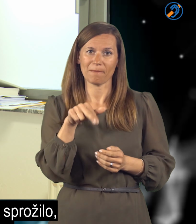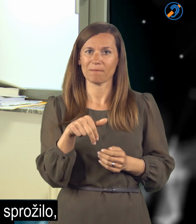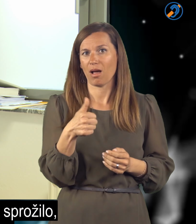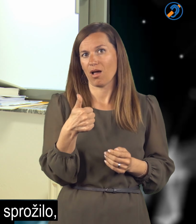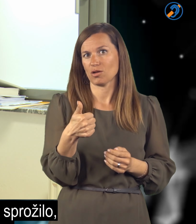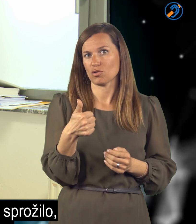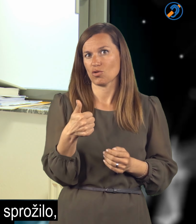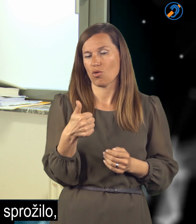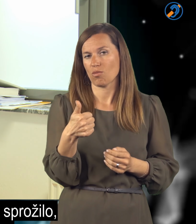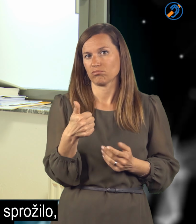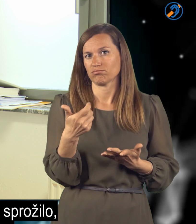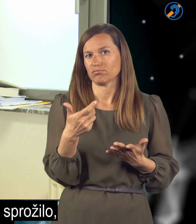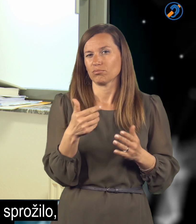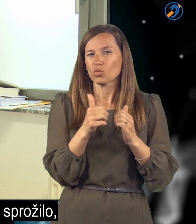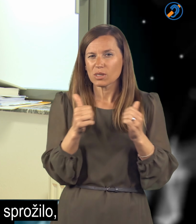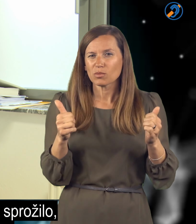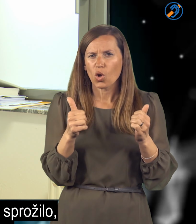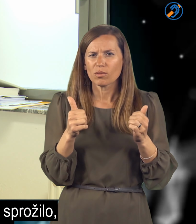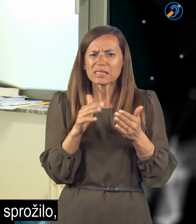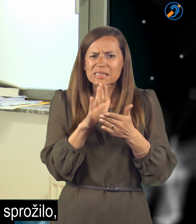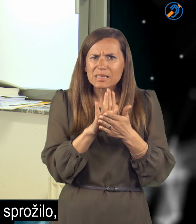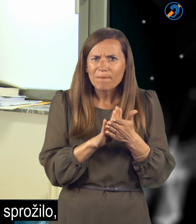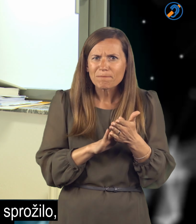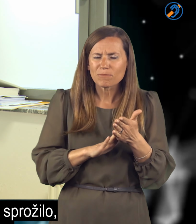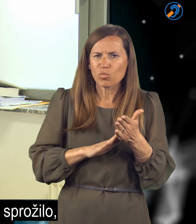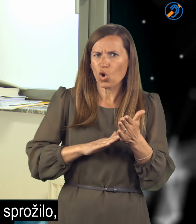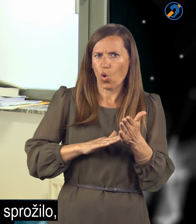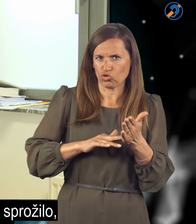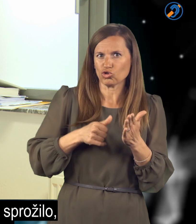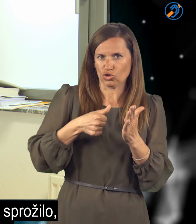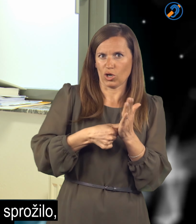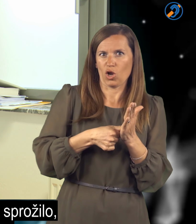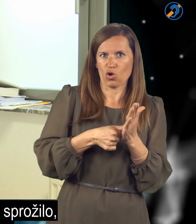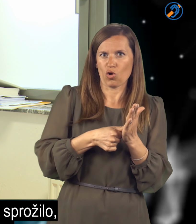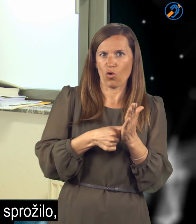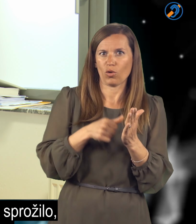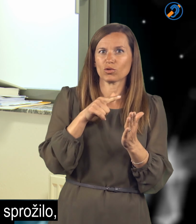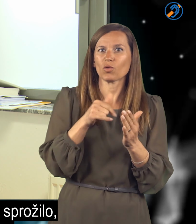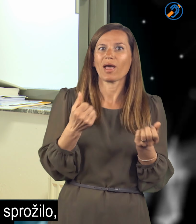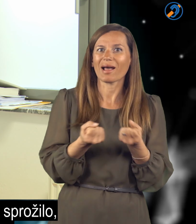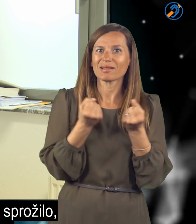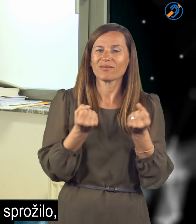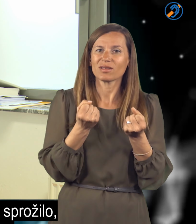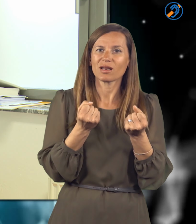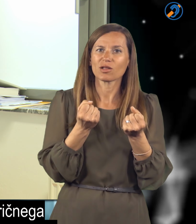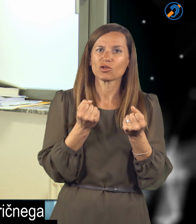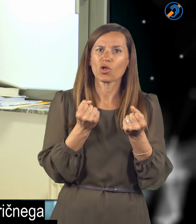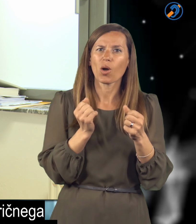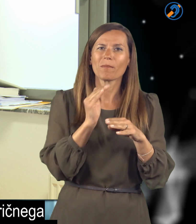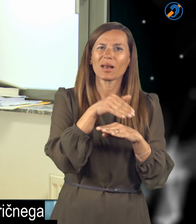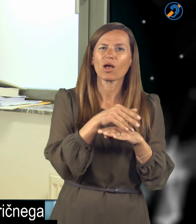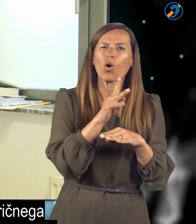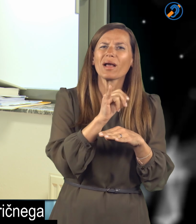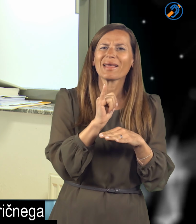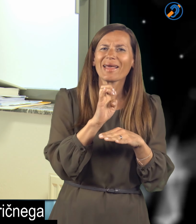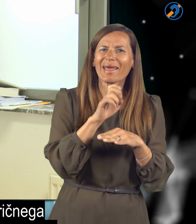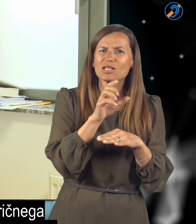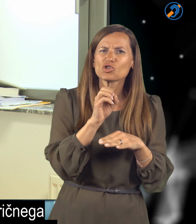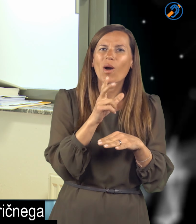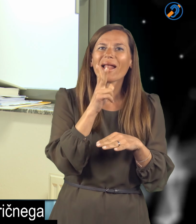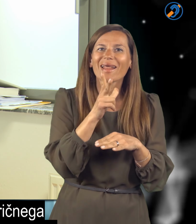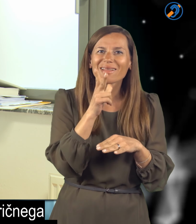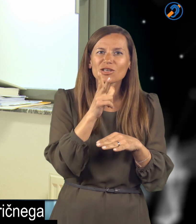Ima eno tako sprožilo po slovensko, ki je aktivirano preko